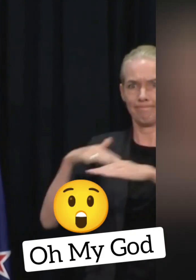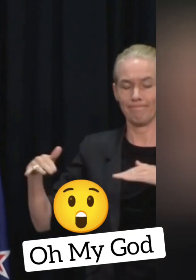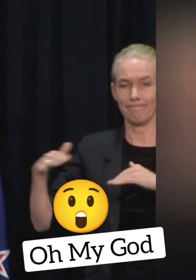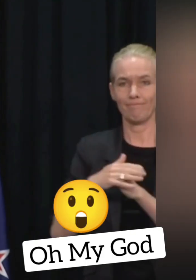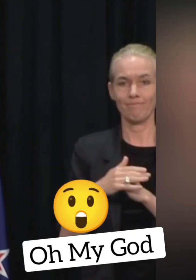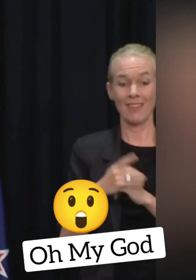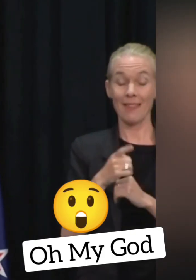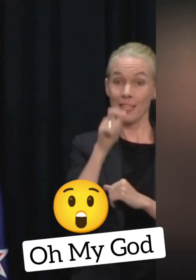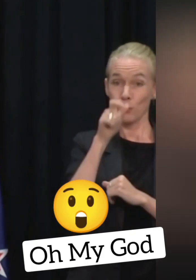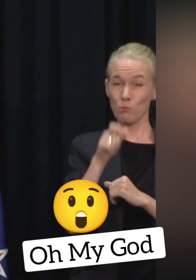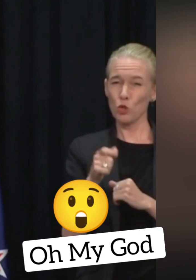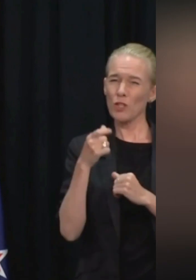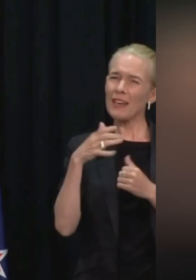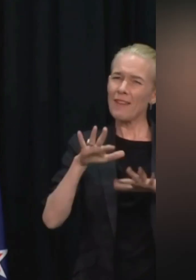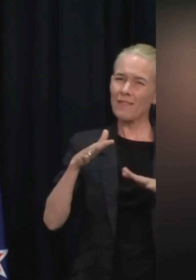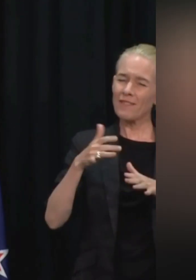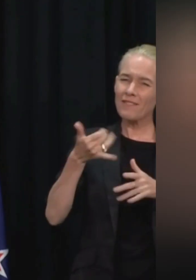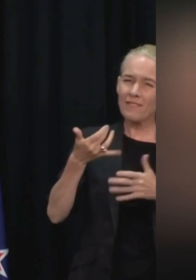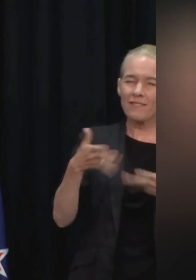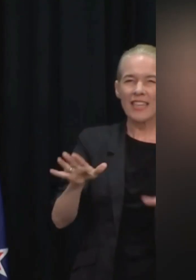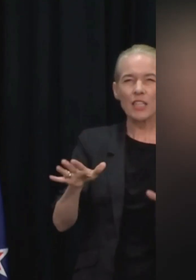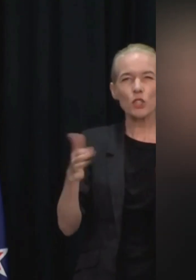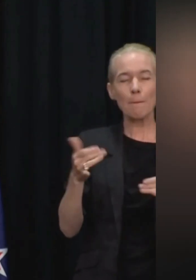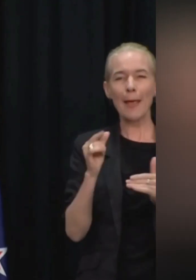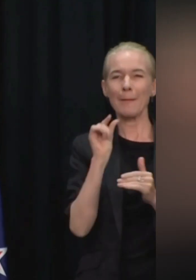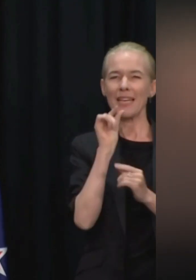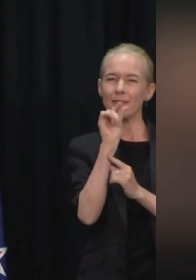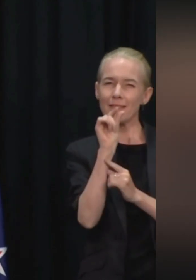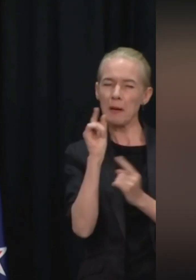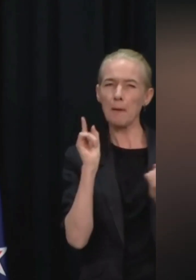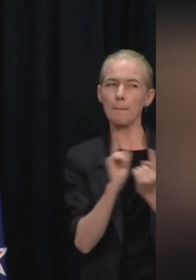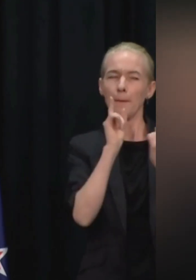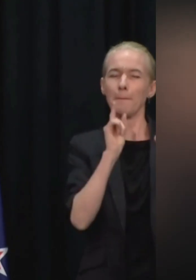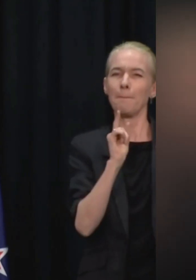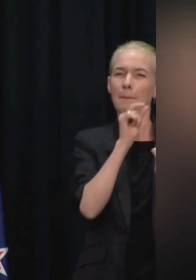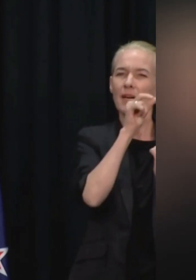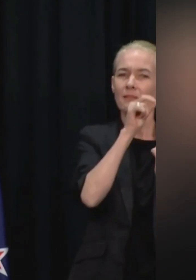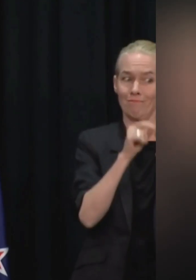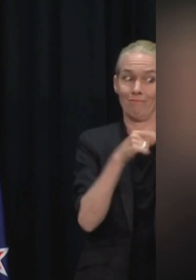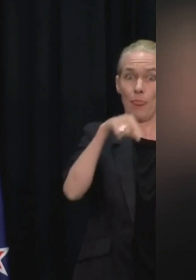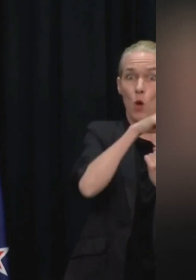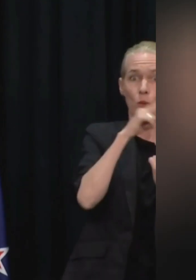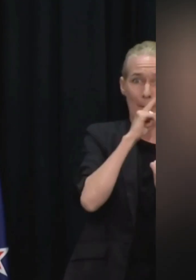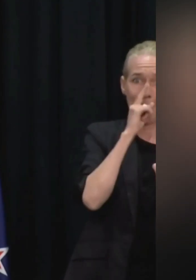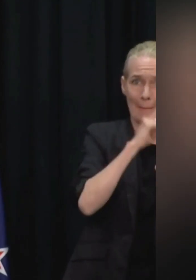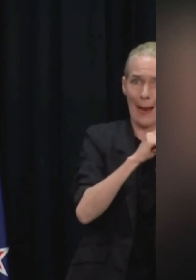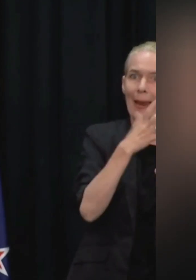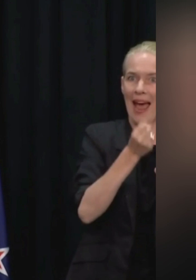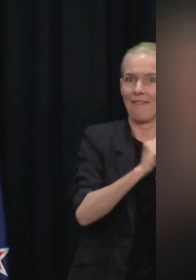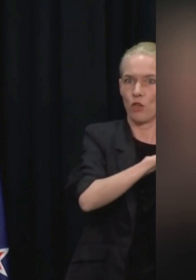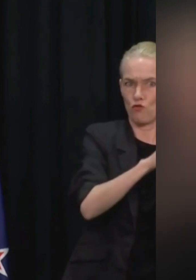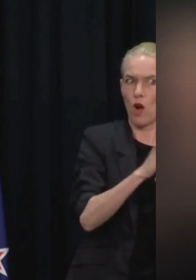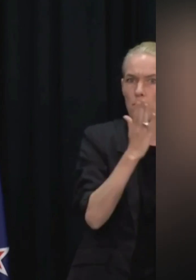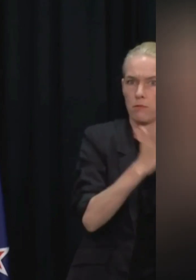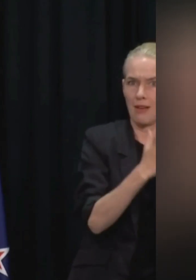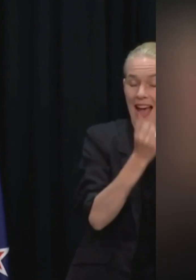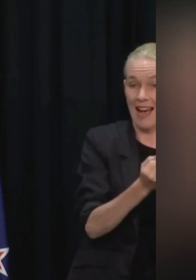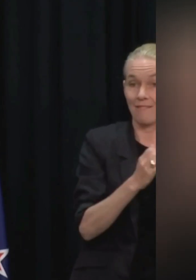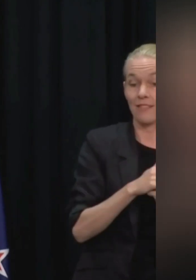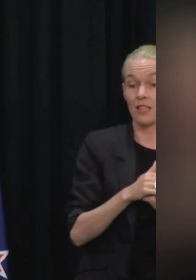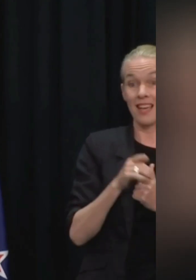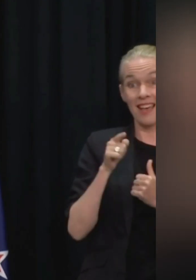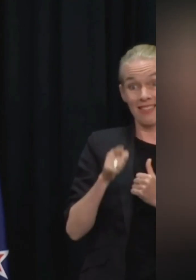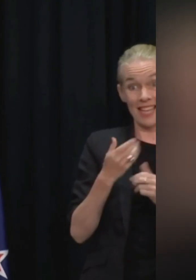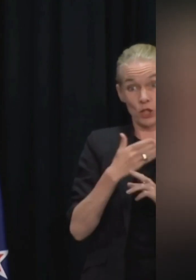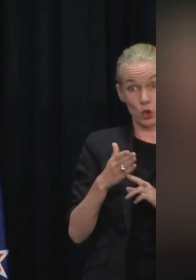감염이 이제 발생이 된 거죠. 이와 관련해서 NSW주는 공중보건 경보를 발령했는데요.